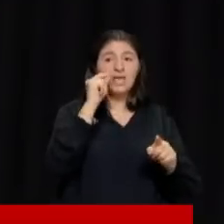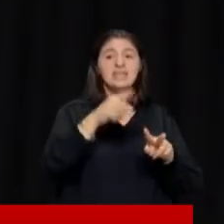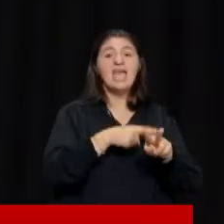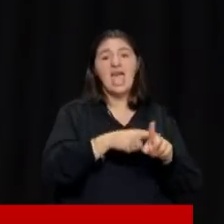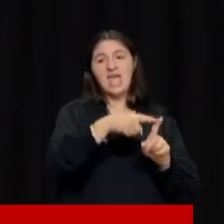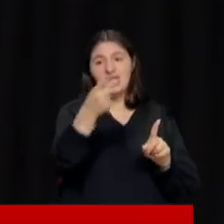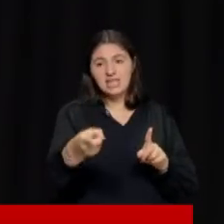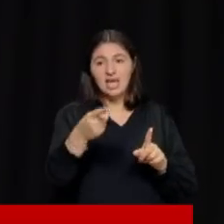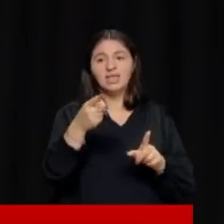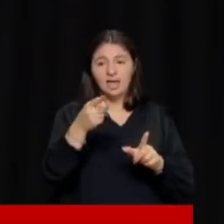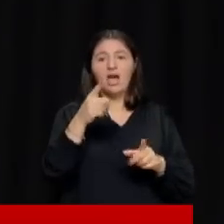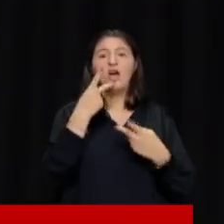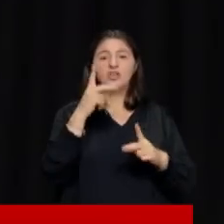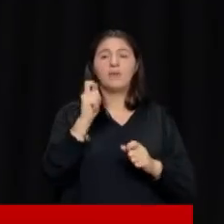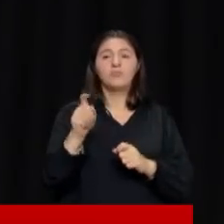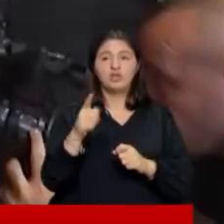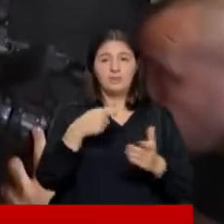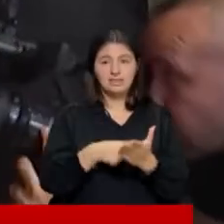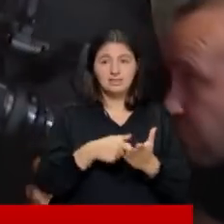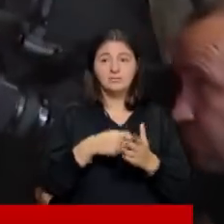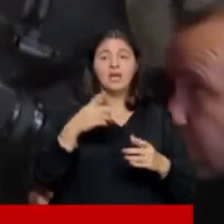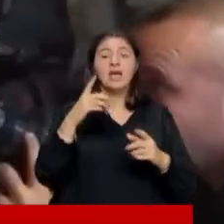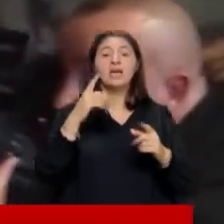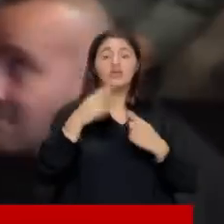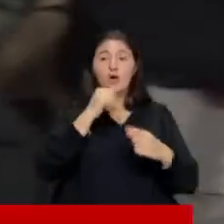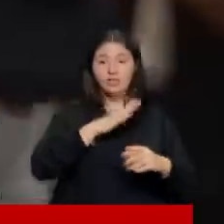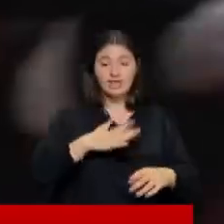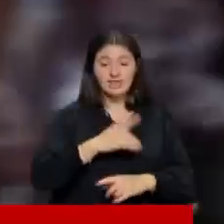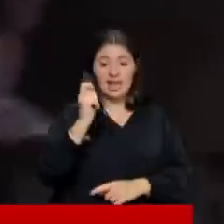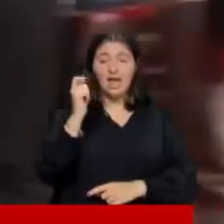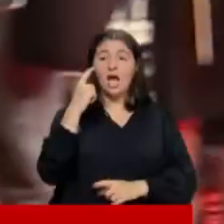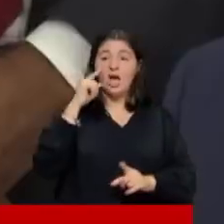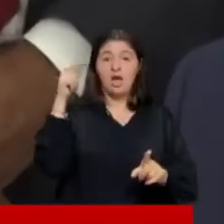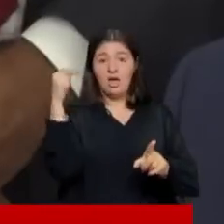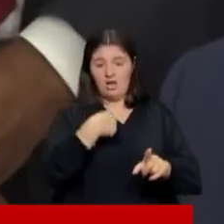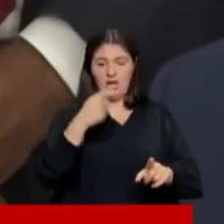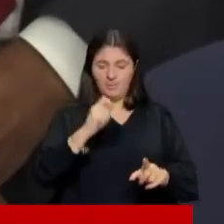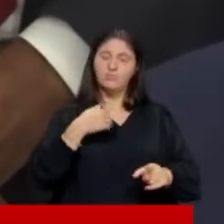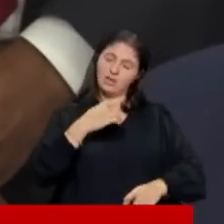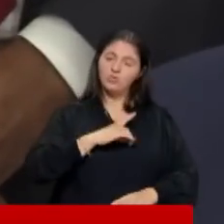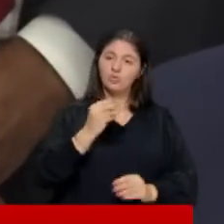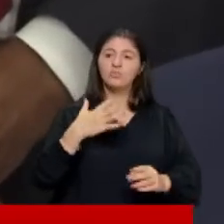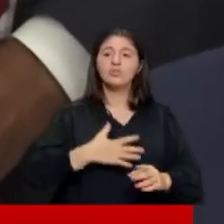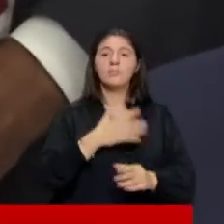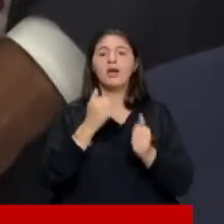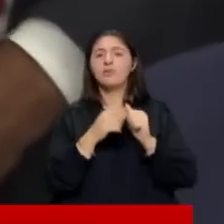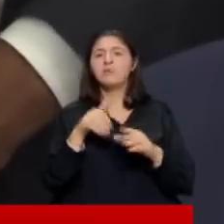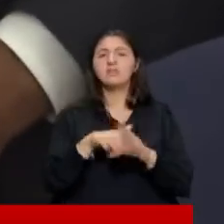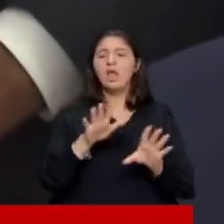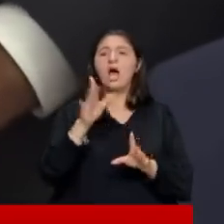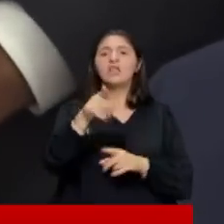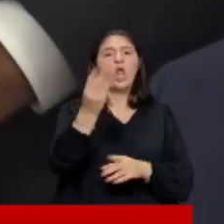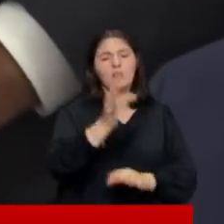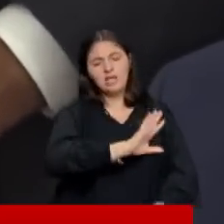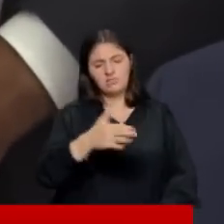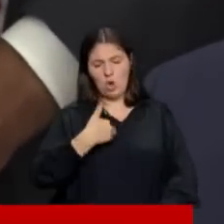adaylık açıklayacak bir başka isim Kılıçdaroğlu da delege gösterirse aday olurum demişti Cumhuriyet Halk Partisi kavgaların Parti değil ki hayır